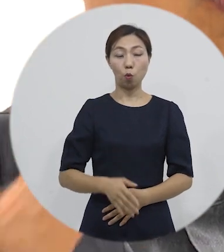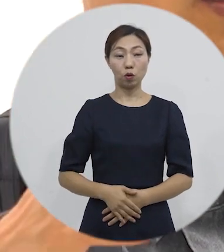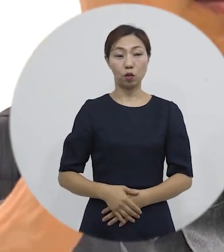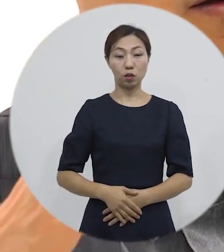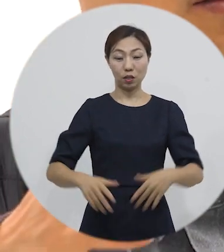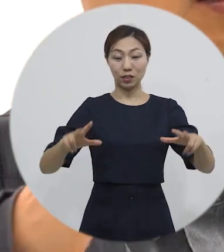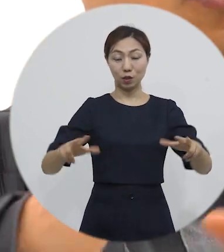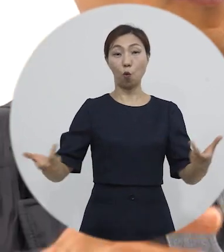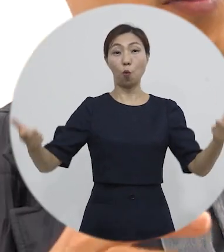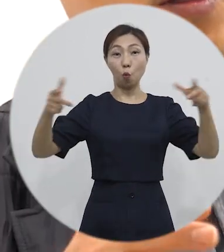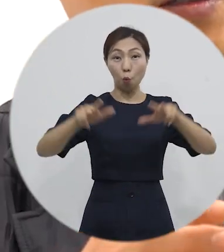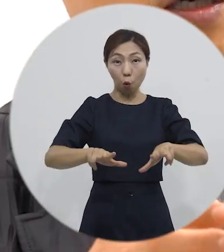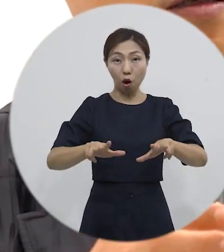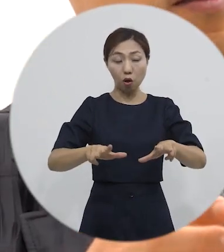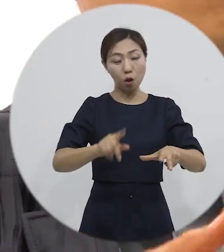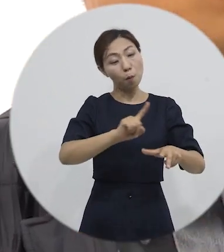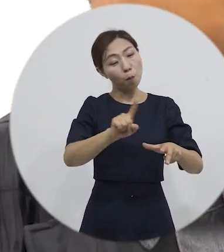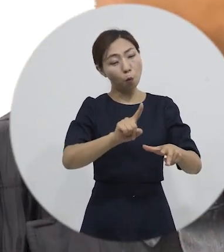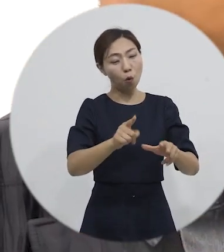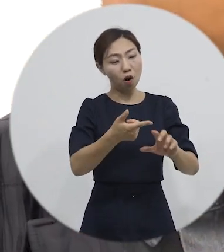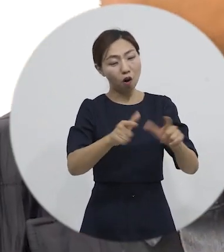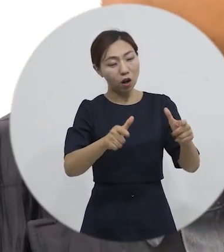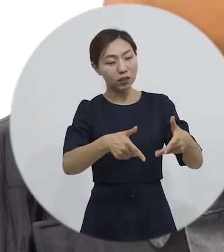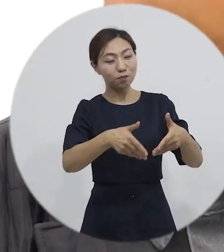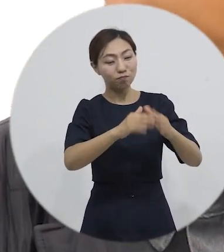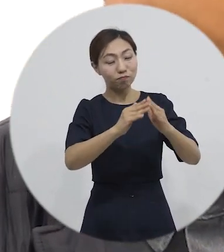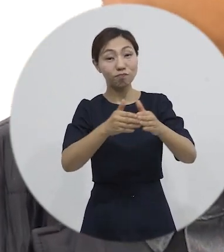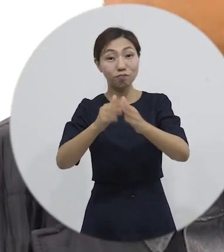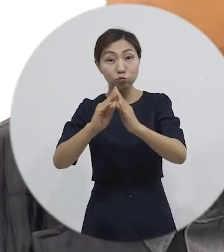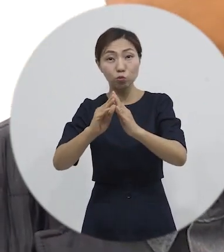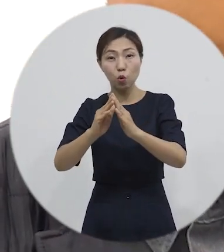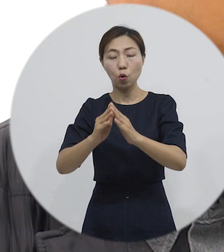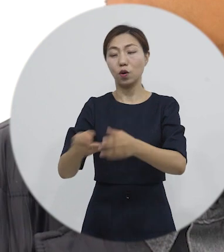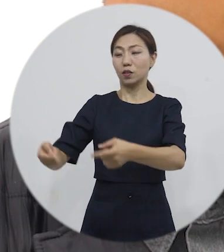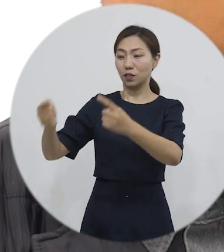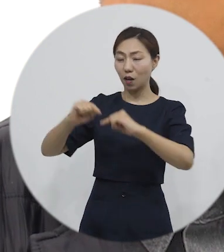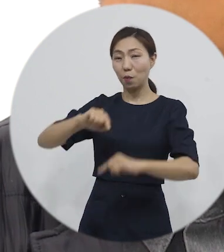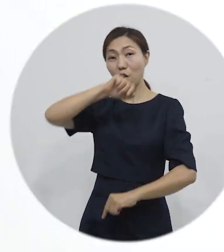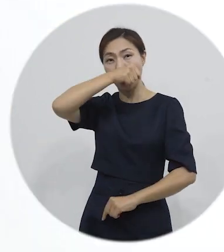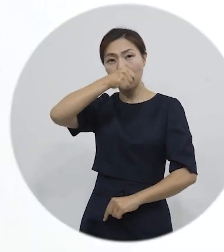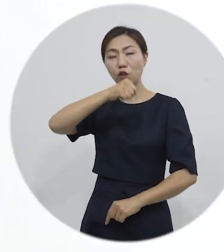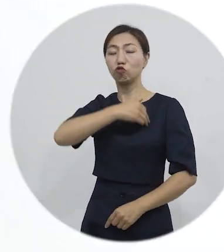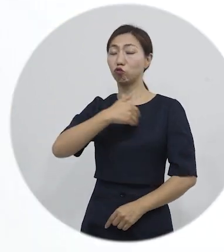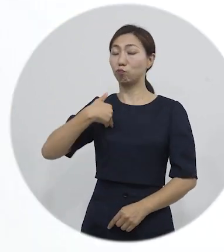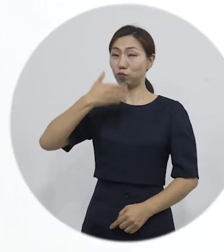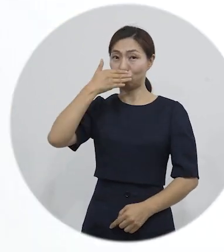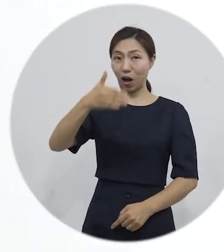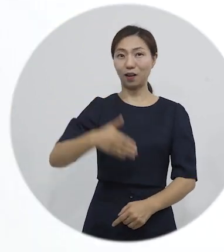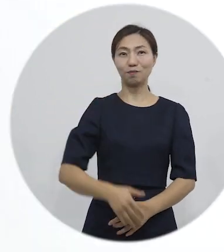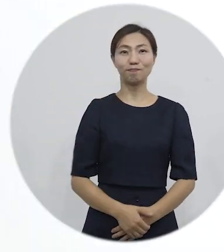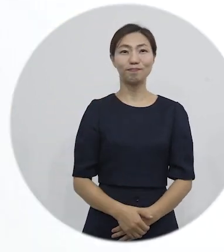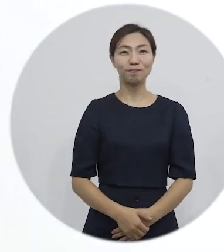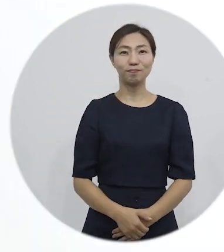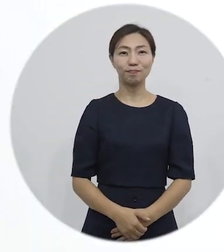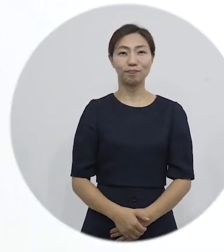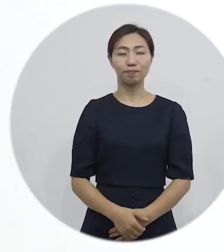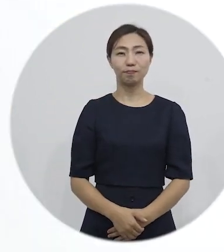그 공원에 어떤 시설물을 설치하는 것, 이런 것들도 참여예산제로 할 수 있습니다. 보시면